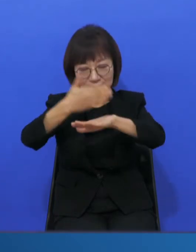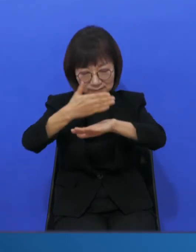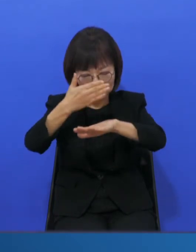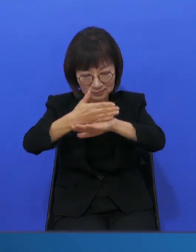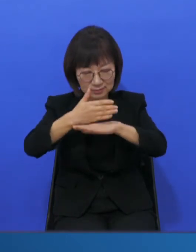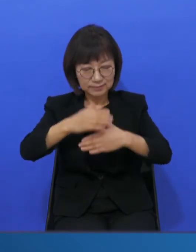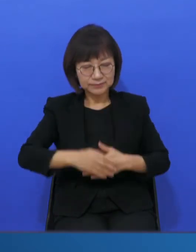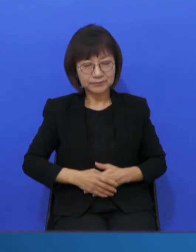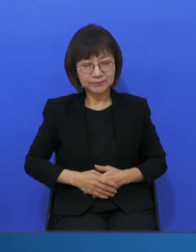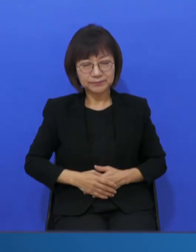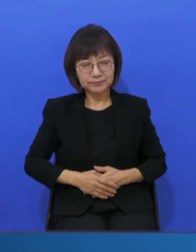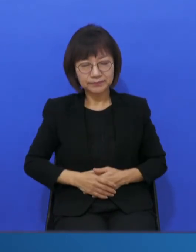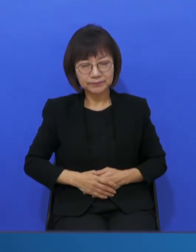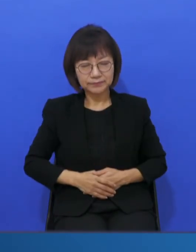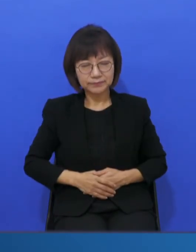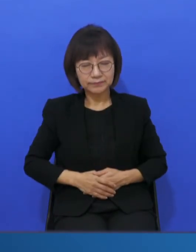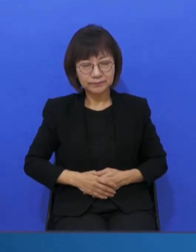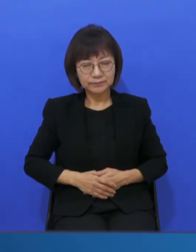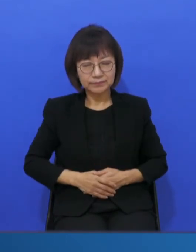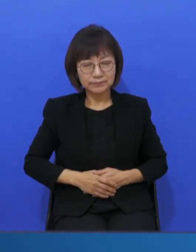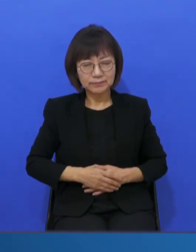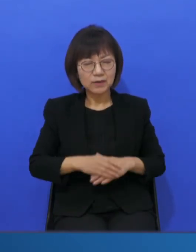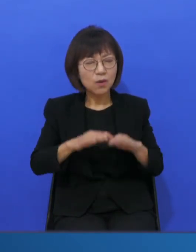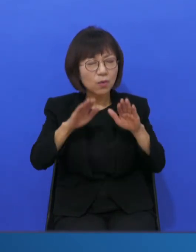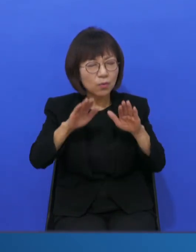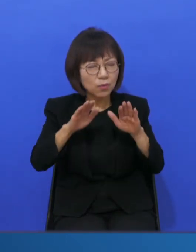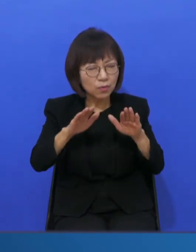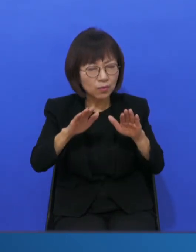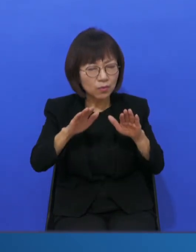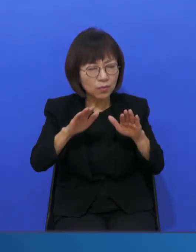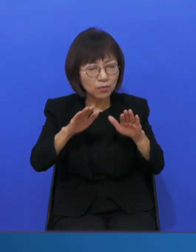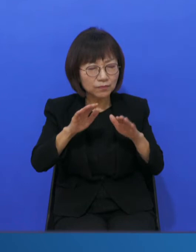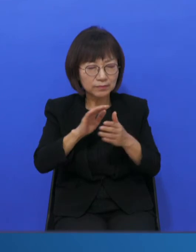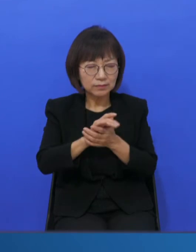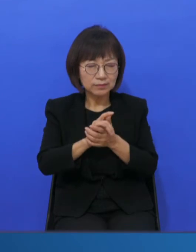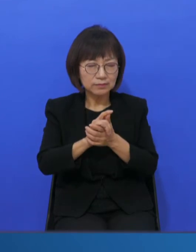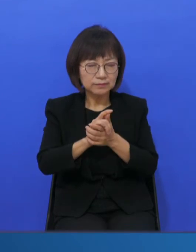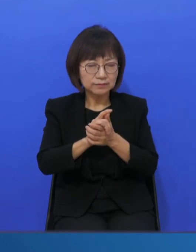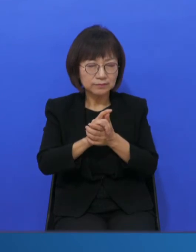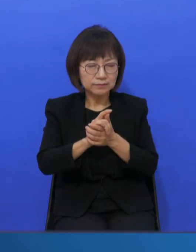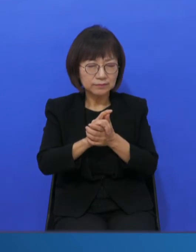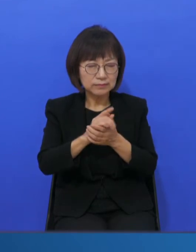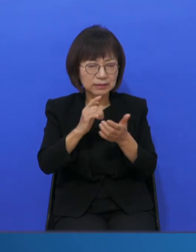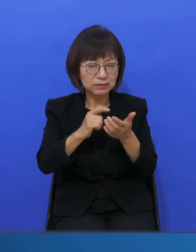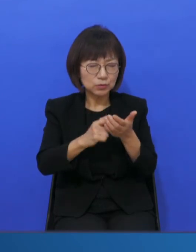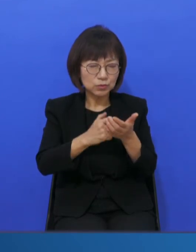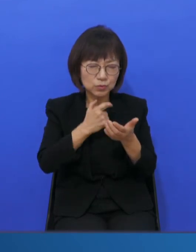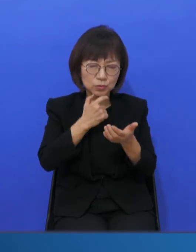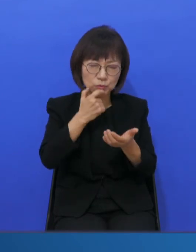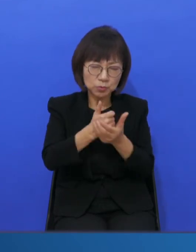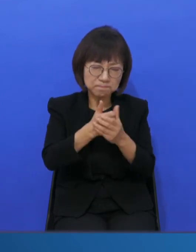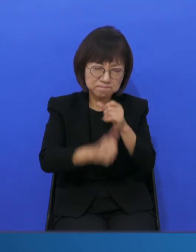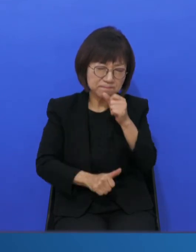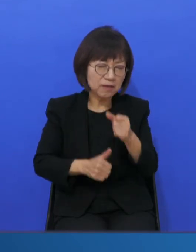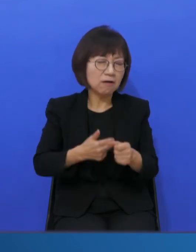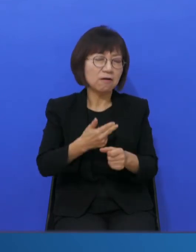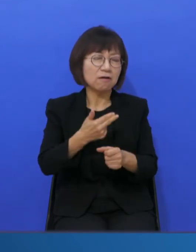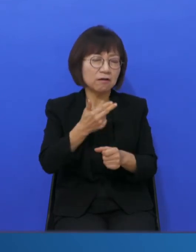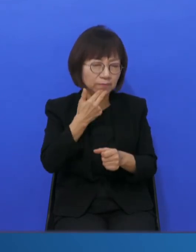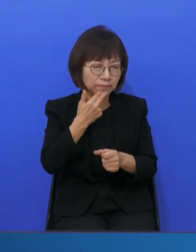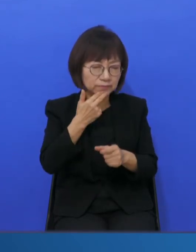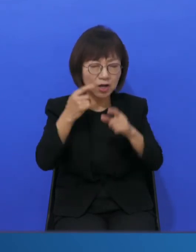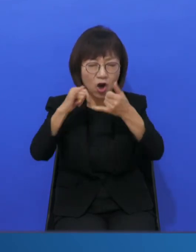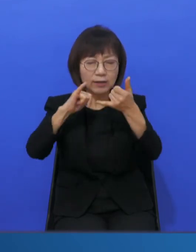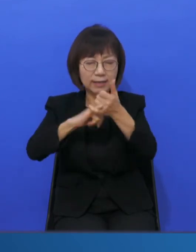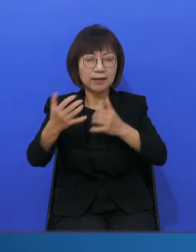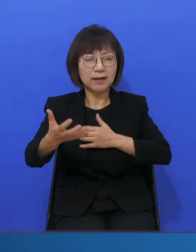thank you. 오늘 속지 않는 언약의 사람이 되게 해 주옵소서. May I be a person of the covenant